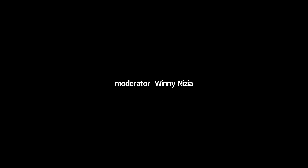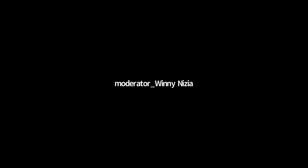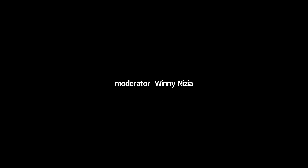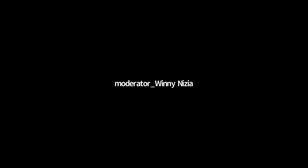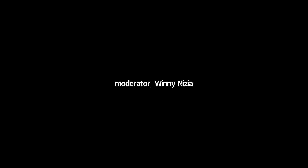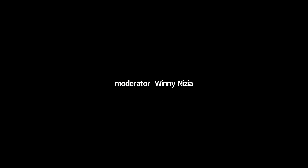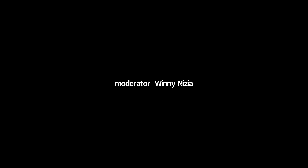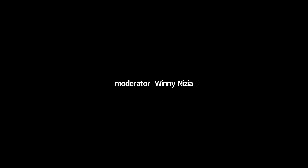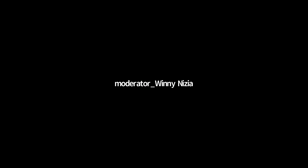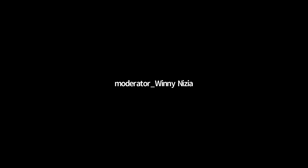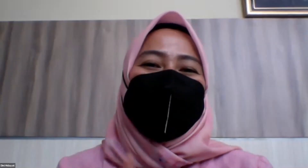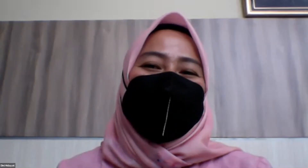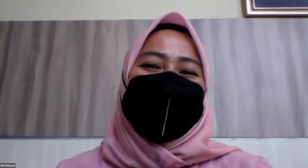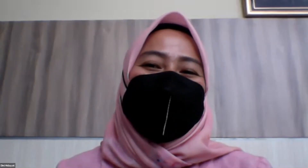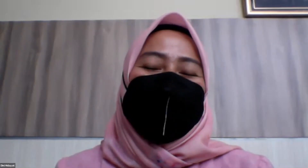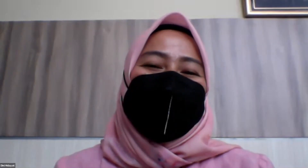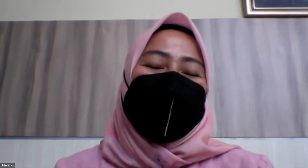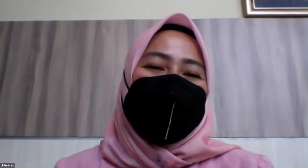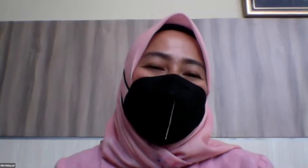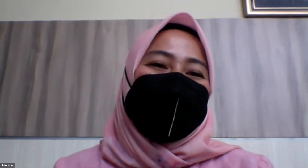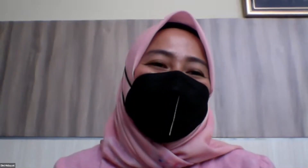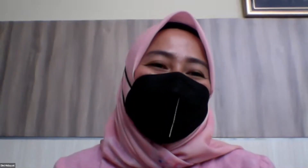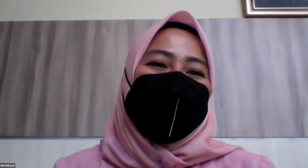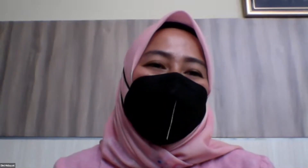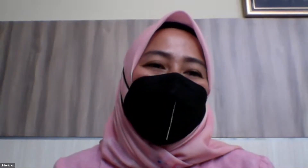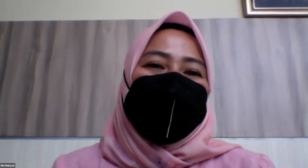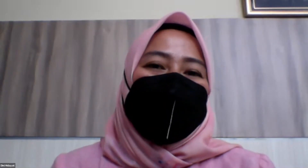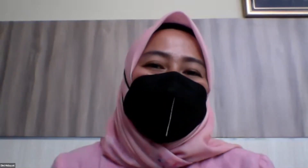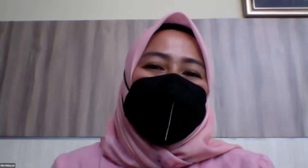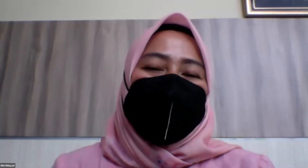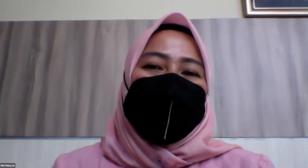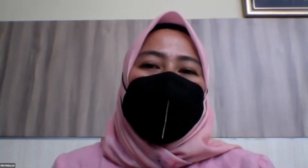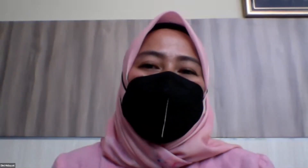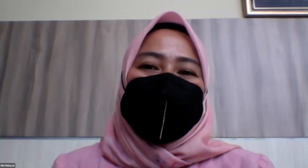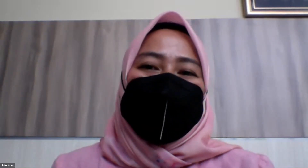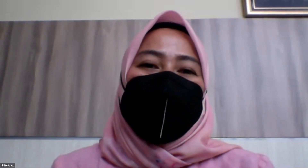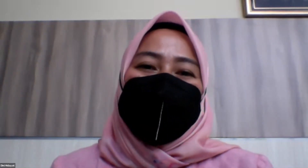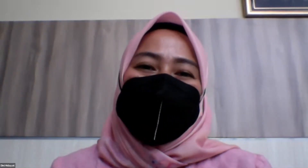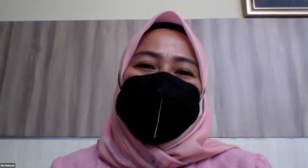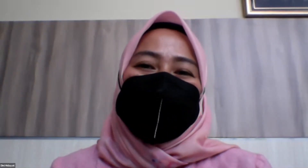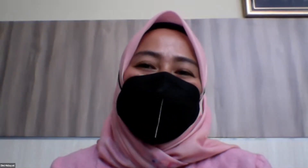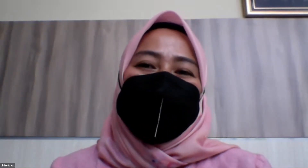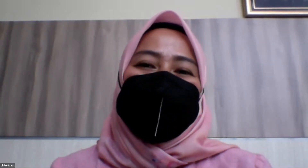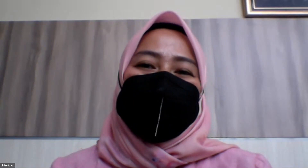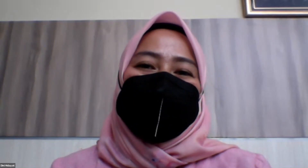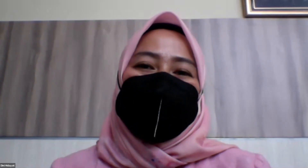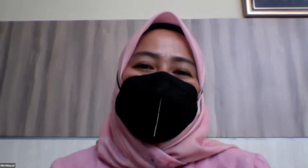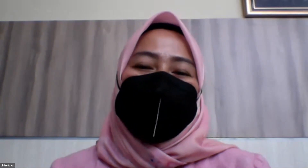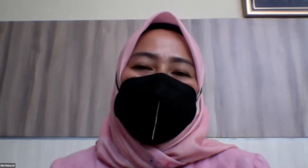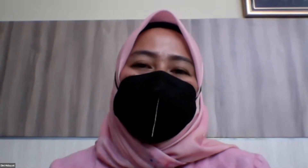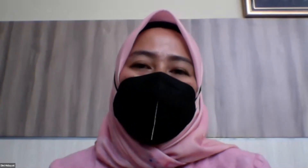dinyatakan pulang, dan itu biasanya 2 minggu gitu. Bayangkan gitu. Jadi memang siapa yang mau terkena COVID,